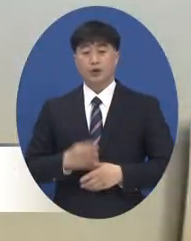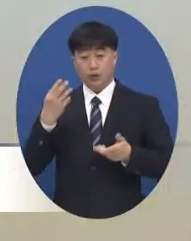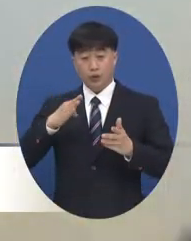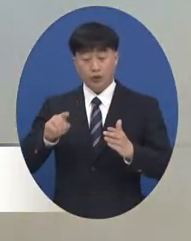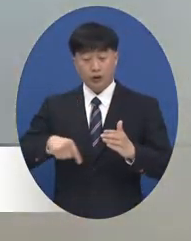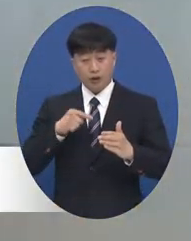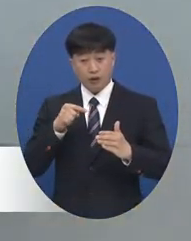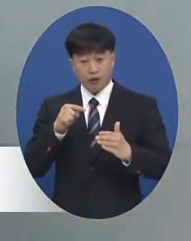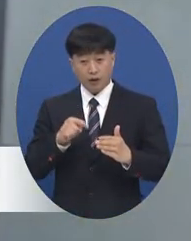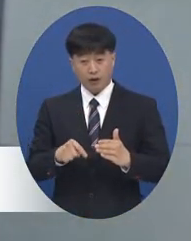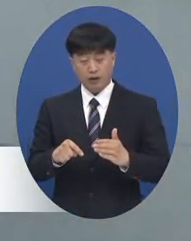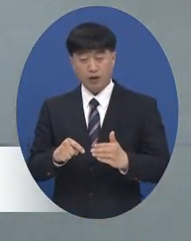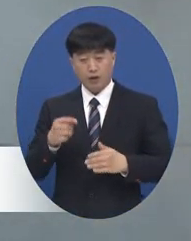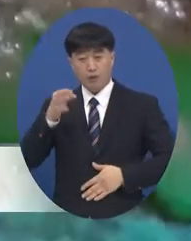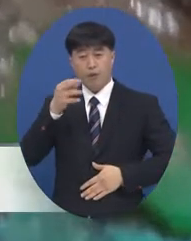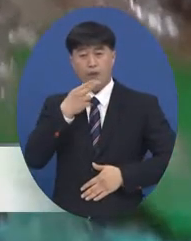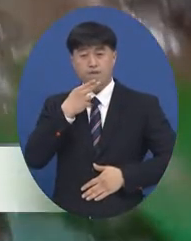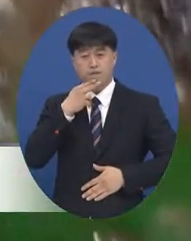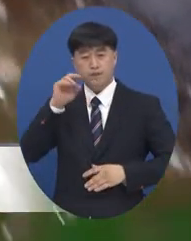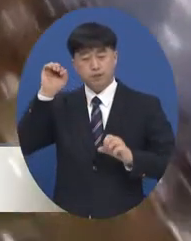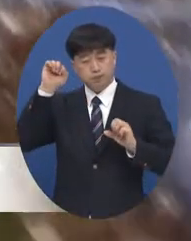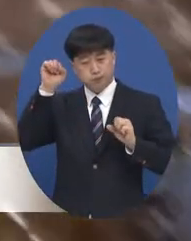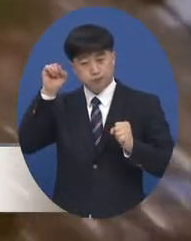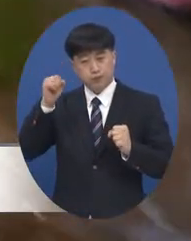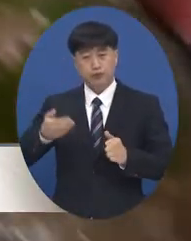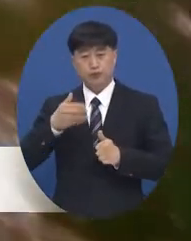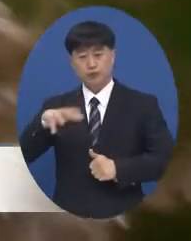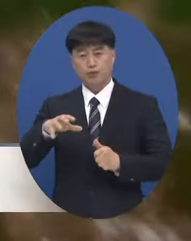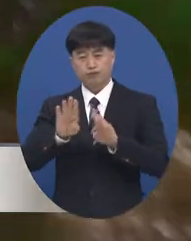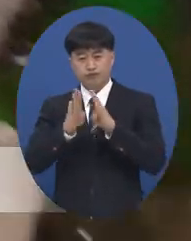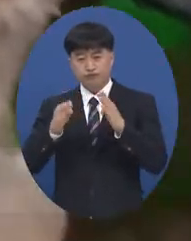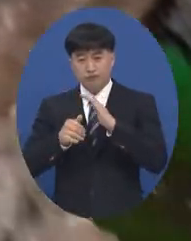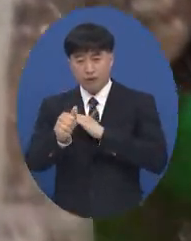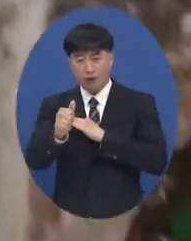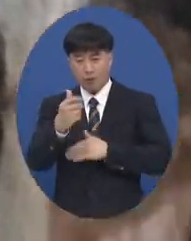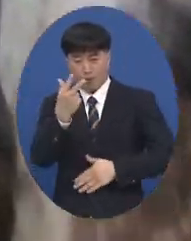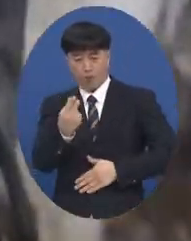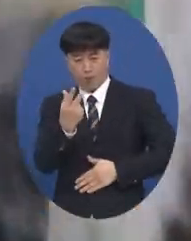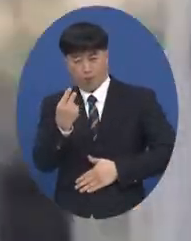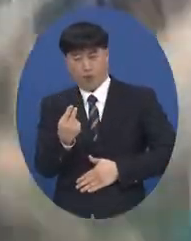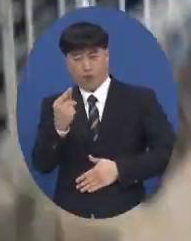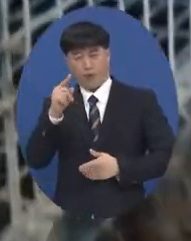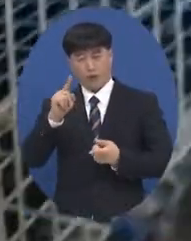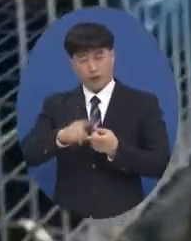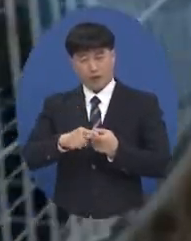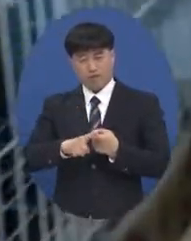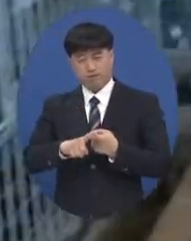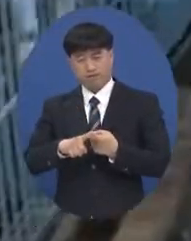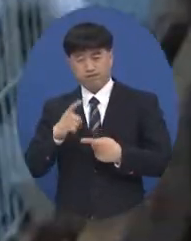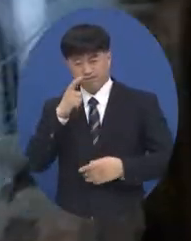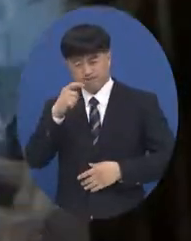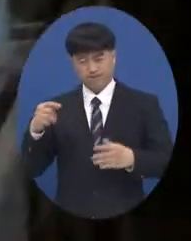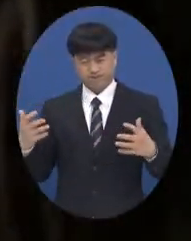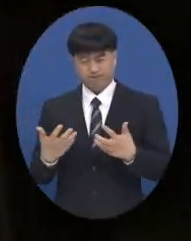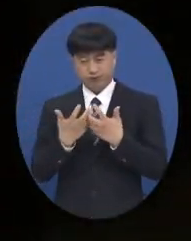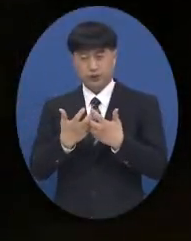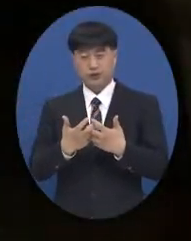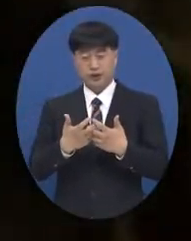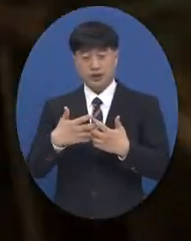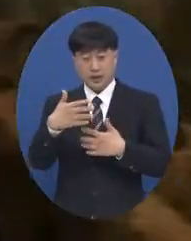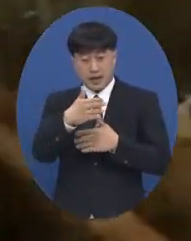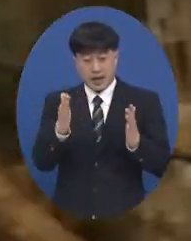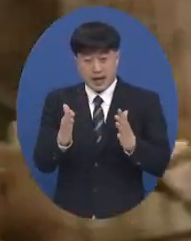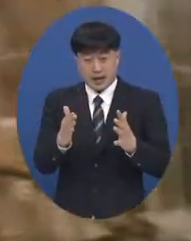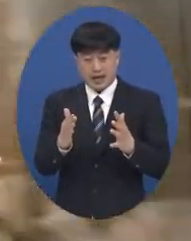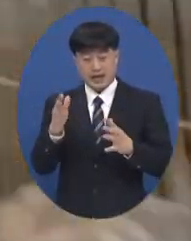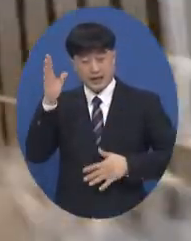도내 무허가 동물 사육장. 문을 열고 들어가 보니 분변을 치우지 않아 바닥엔 오물이 가득하고 케이지엔